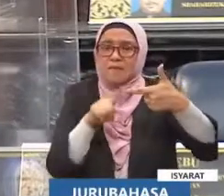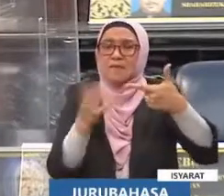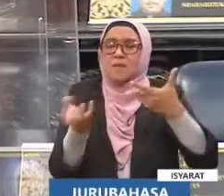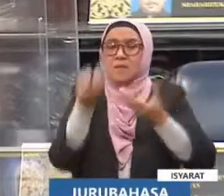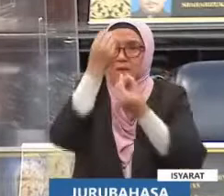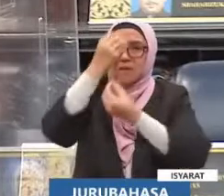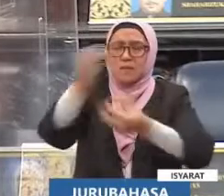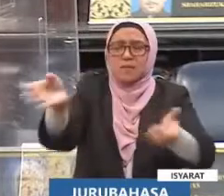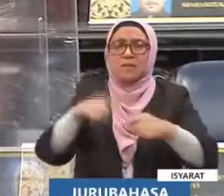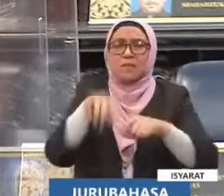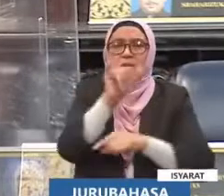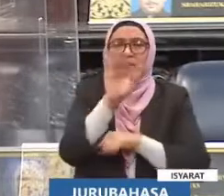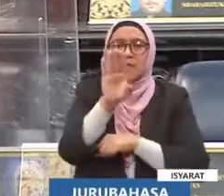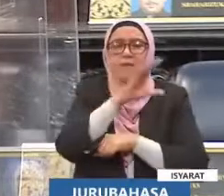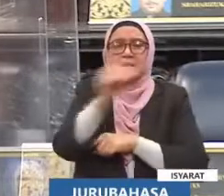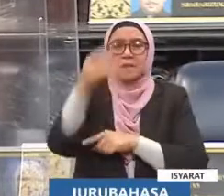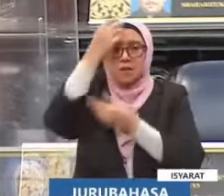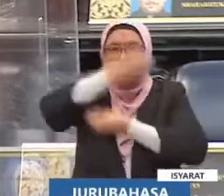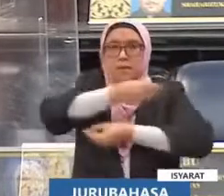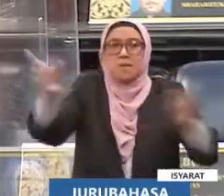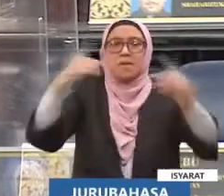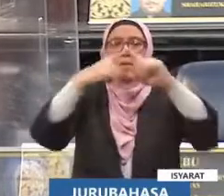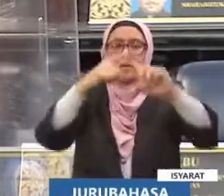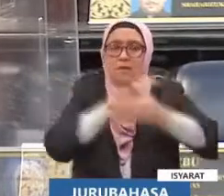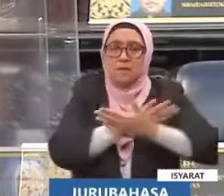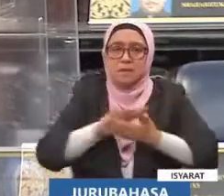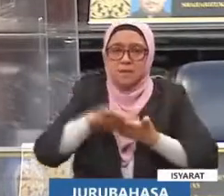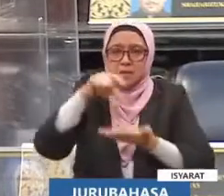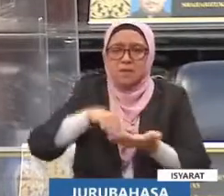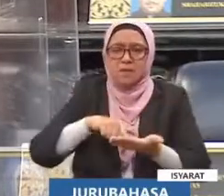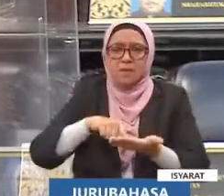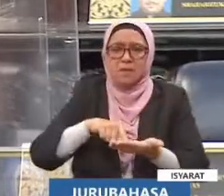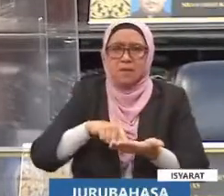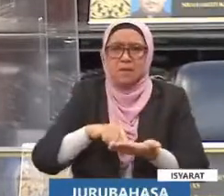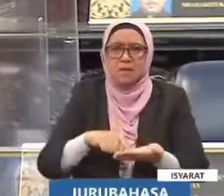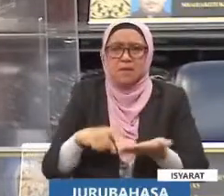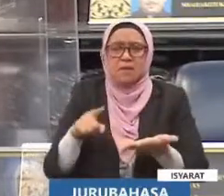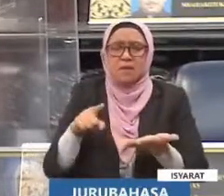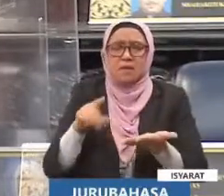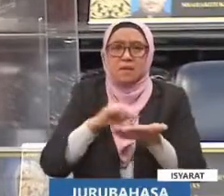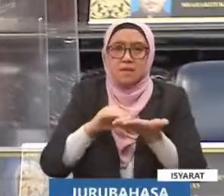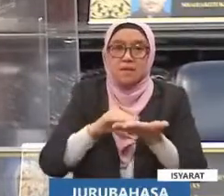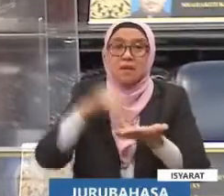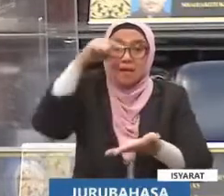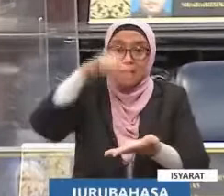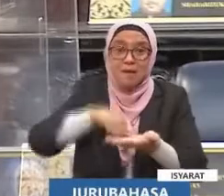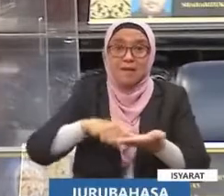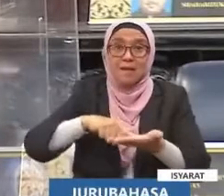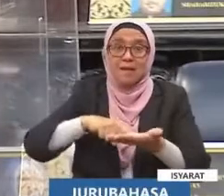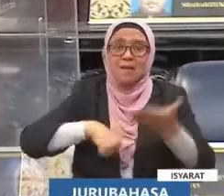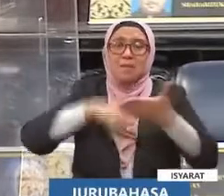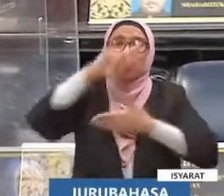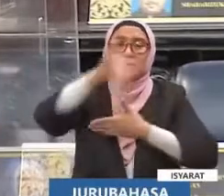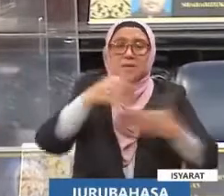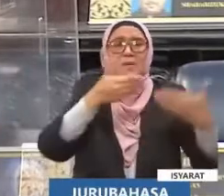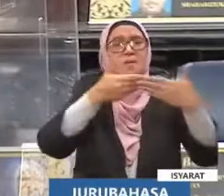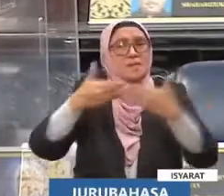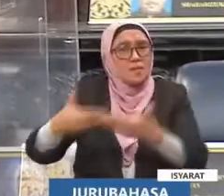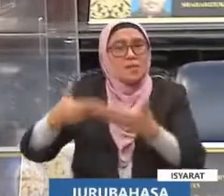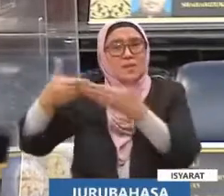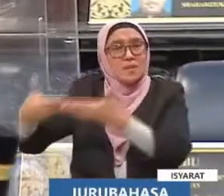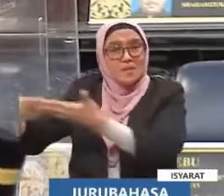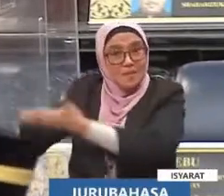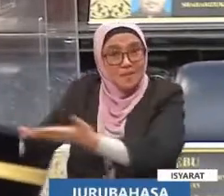kepada yang terhormat dan untuk pengetahuan hewan yang lain bahwa bisnis and going Project proses Oke polisi berterusan